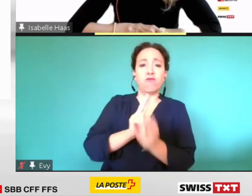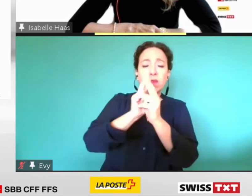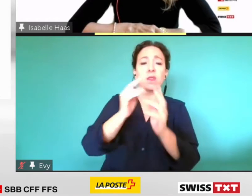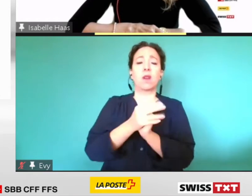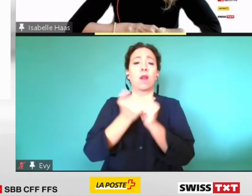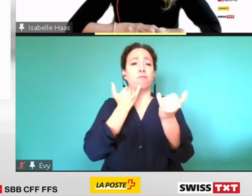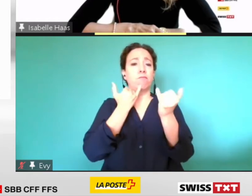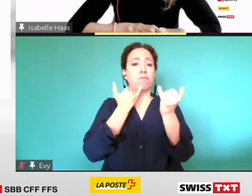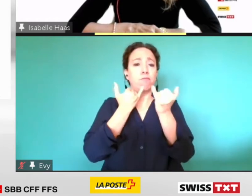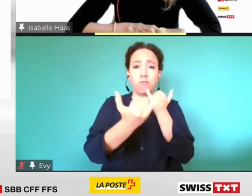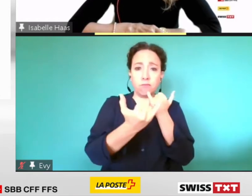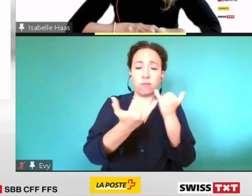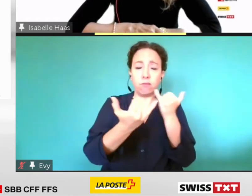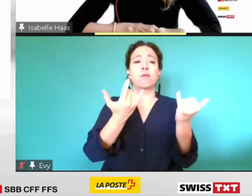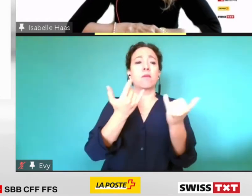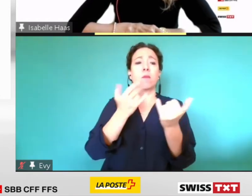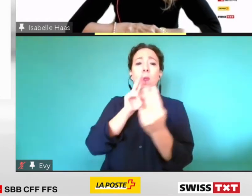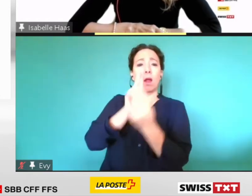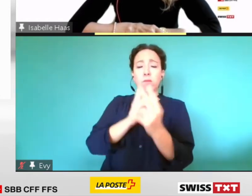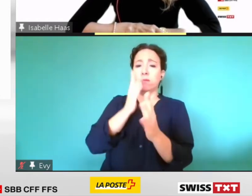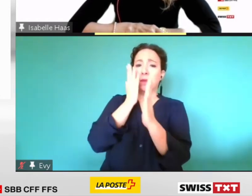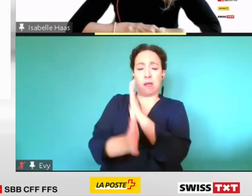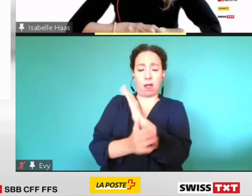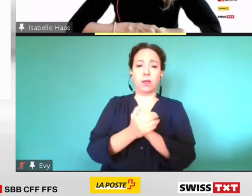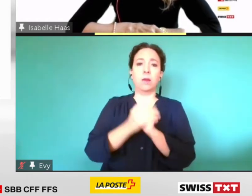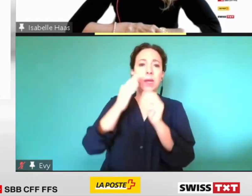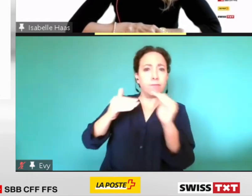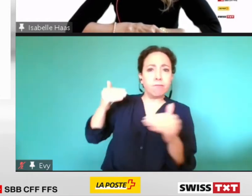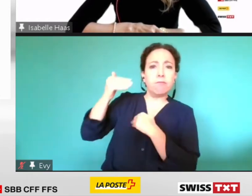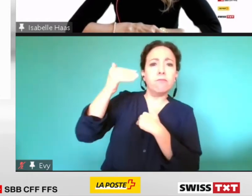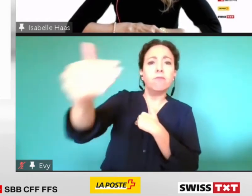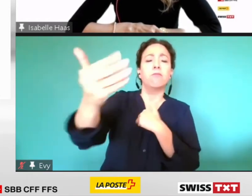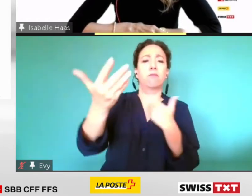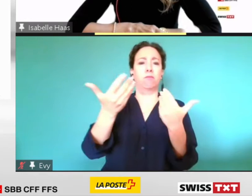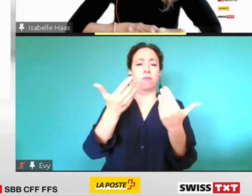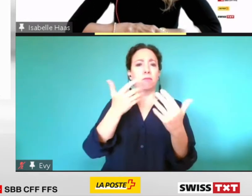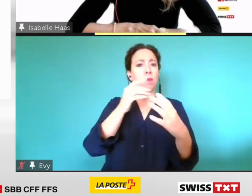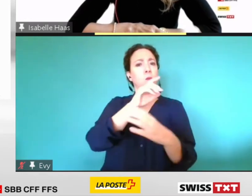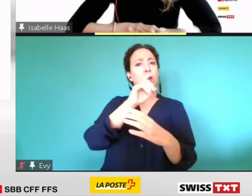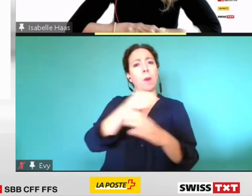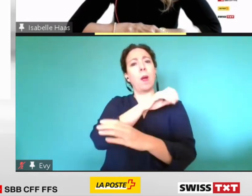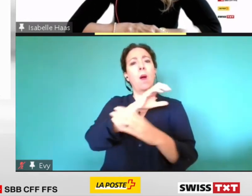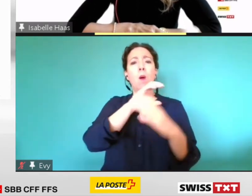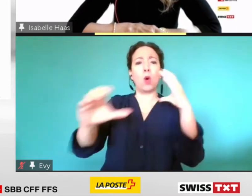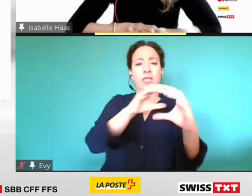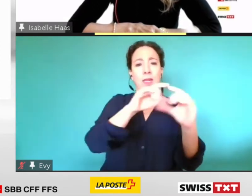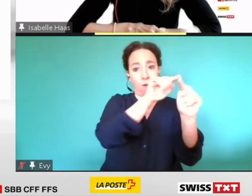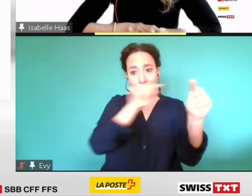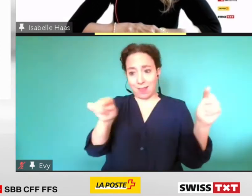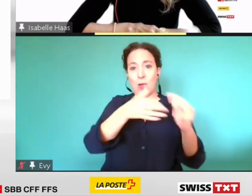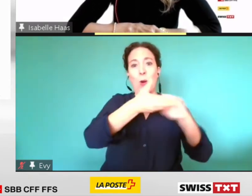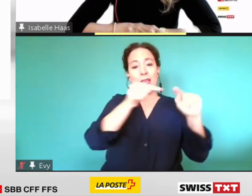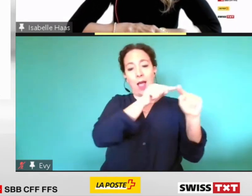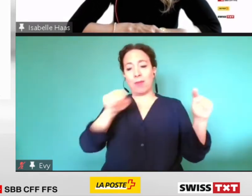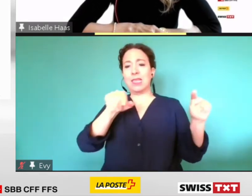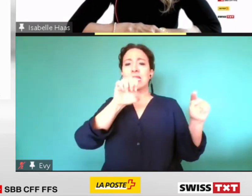téléphoniques, donc, et des chats en direct. À l'avenir, la communication se devrait faire via Silas, un